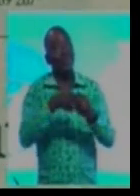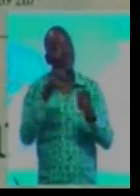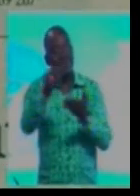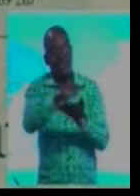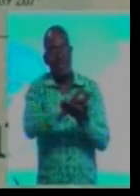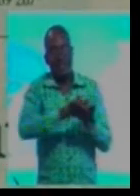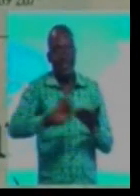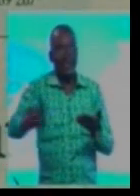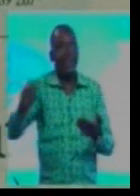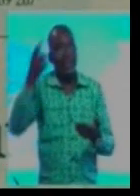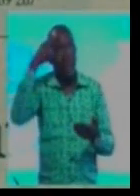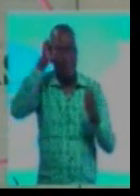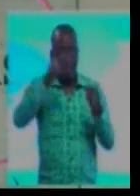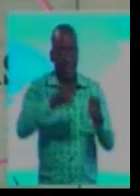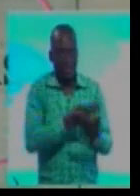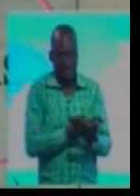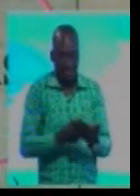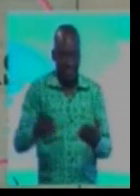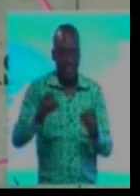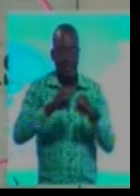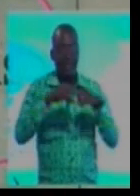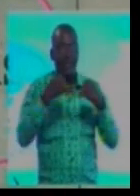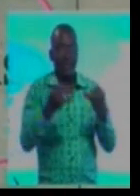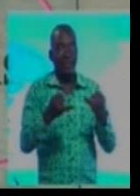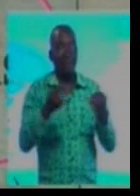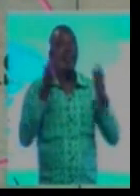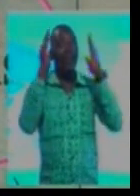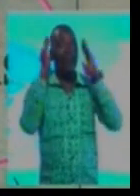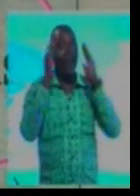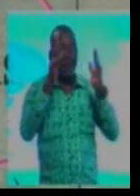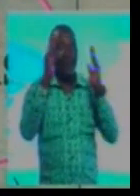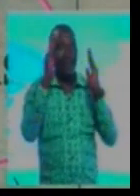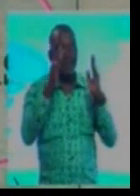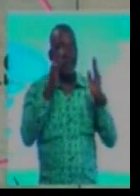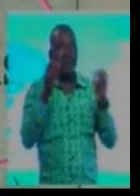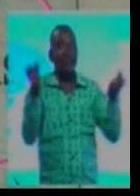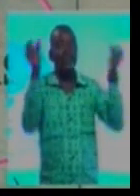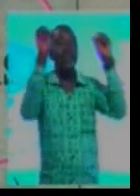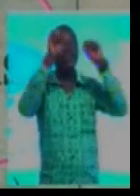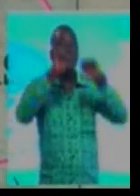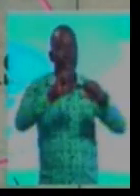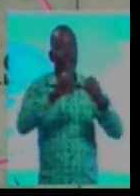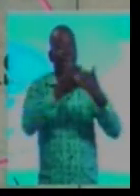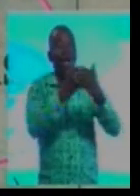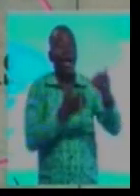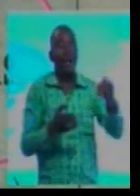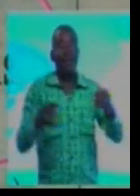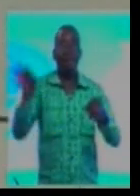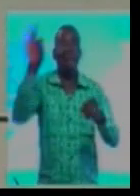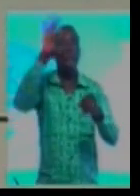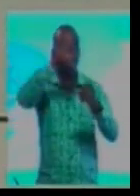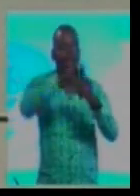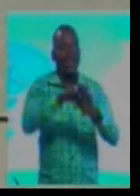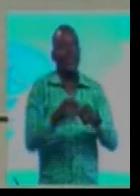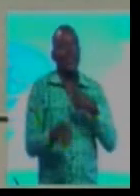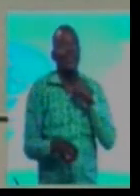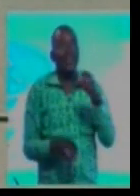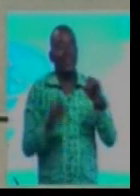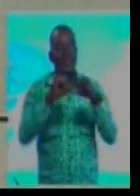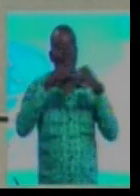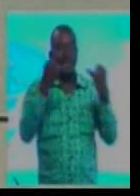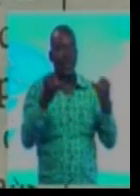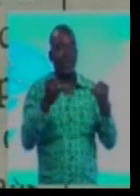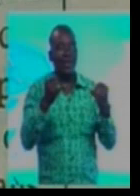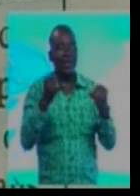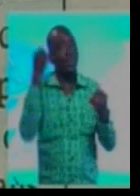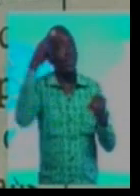peut-on lire dans Aujourd'hui au Faso. Attention donc aux germes d'une crise préélectorale, prévient ce journal. Sourou est